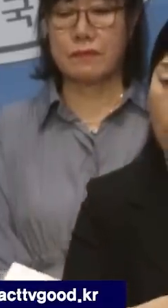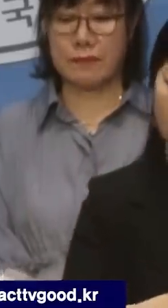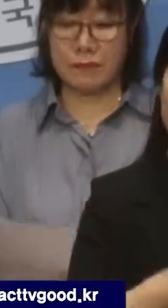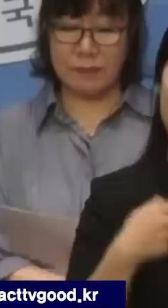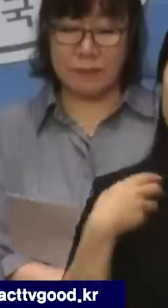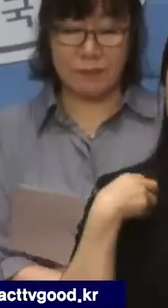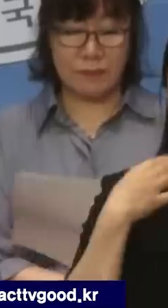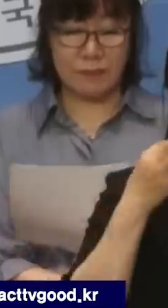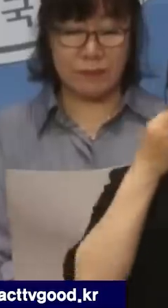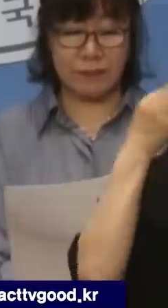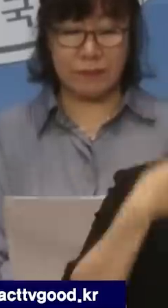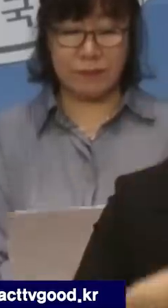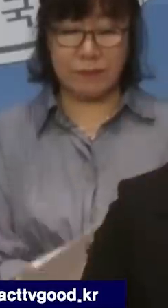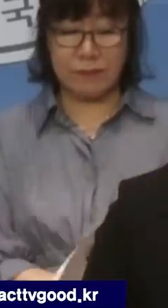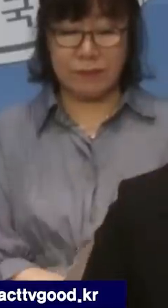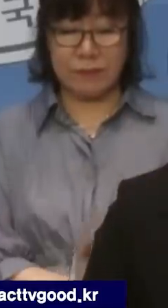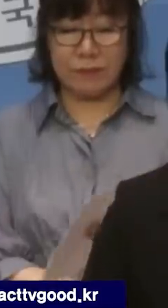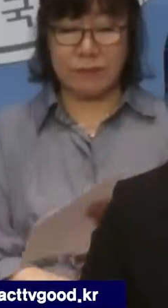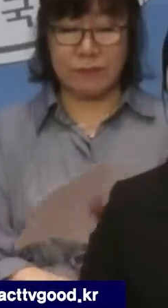어떤 노력을 하고 있습니까?